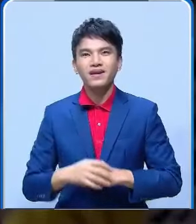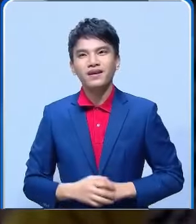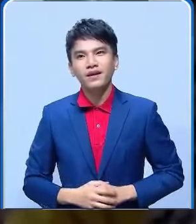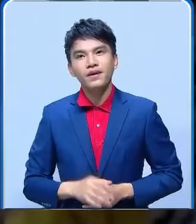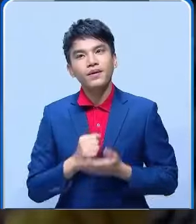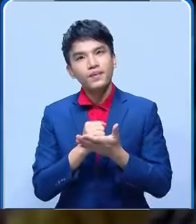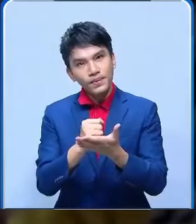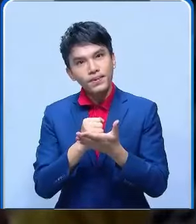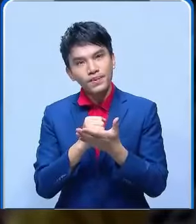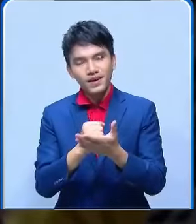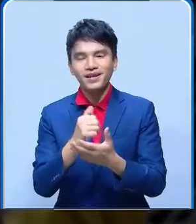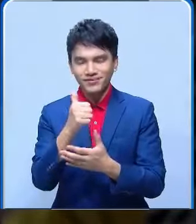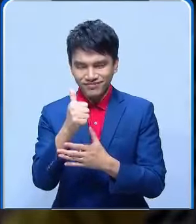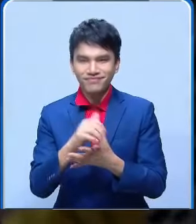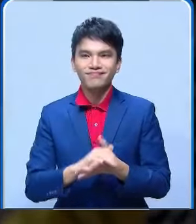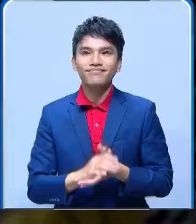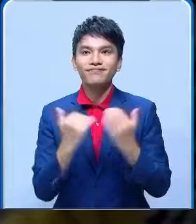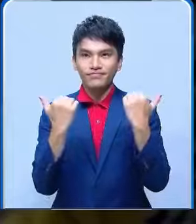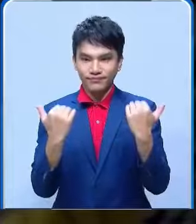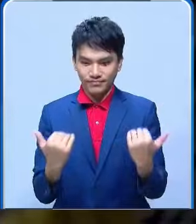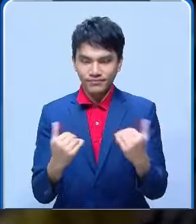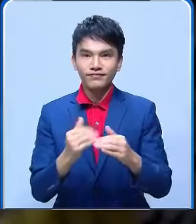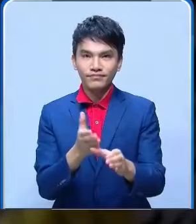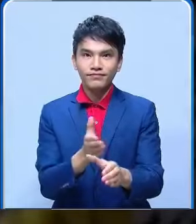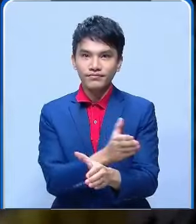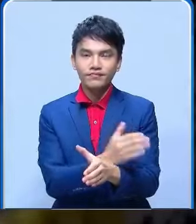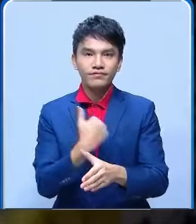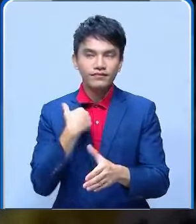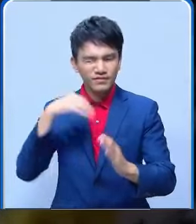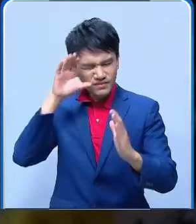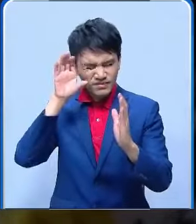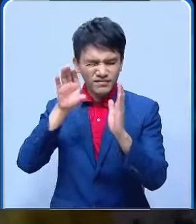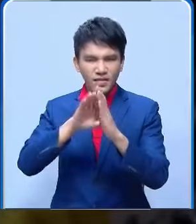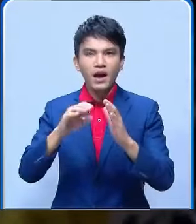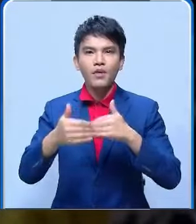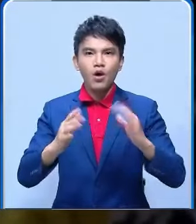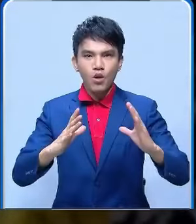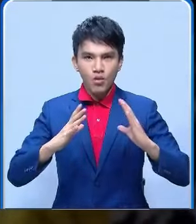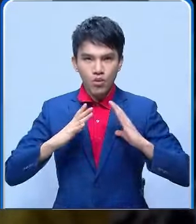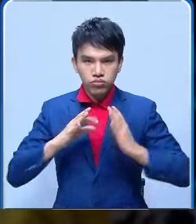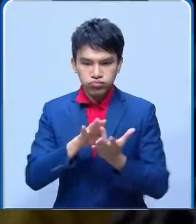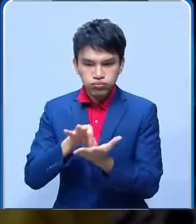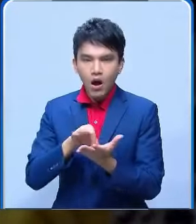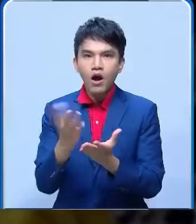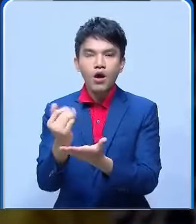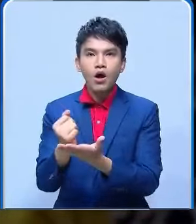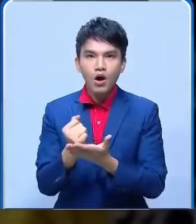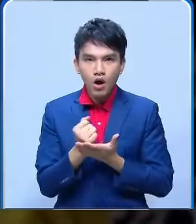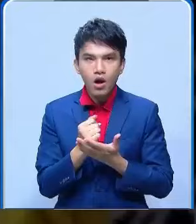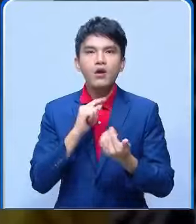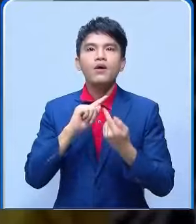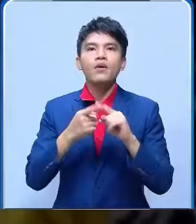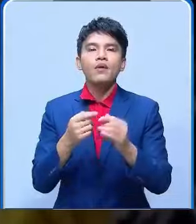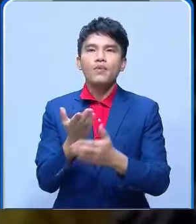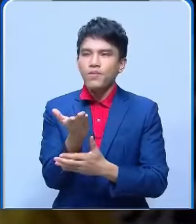วยเหลือปลอดภัยแล้วนะคะตอนนี้ก่อนหน้านี้น้องวิวส่งภาพที่พักอาศัยแล้วพิกัดที่อยู่ขอความช่วยเหลือผ่านทางเพื่อนก็